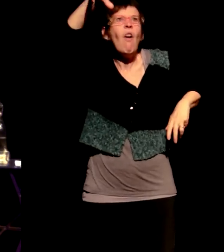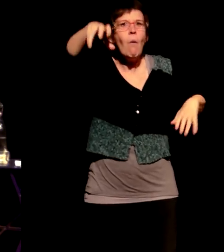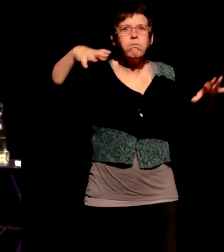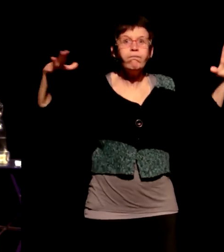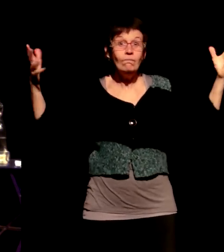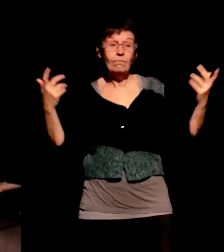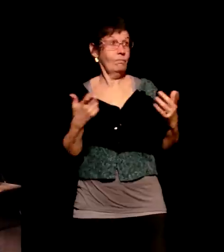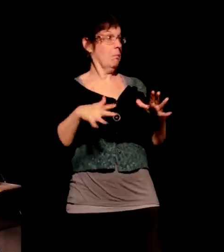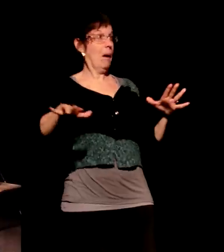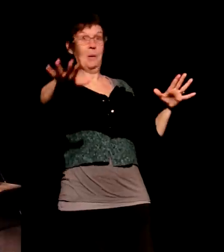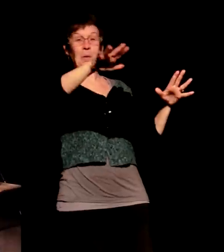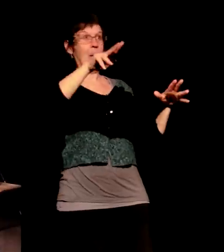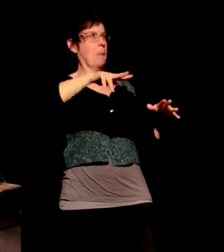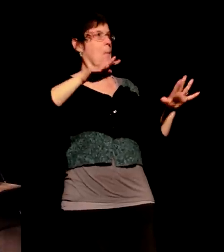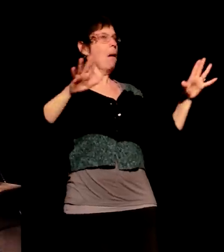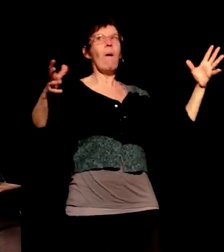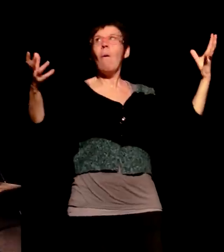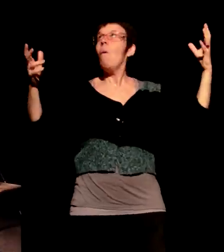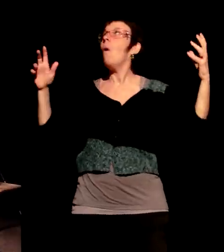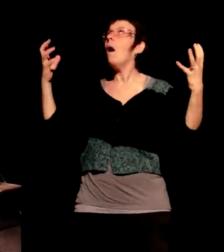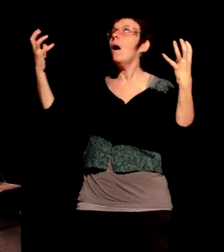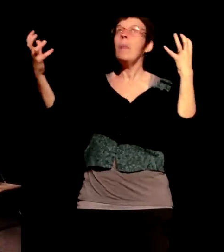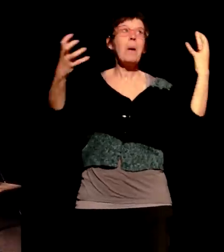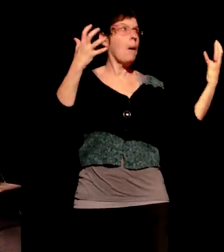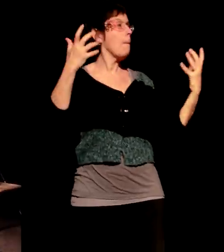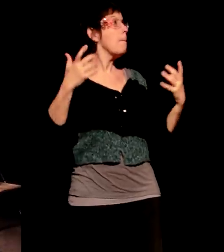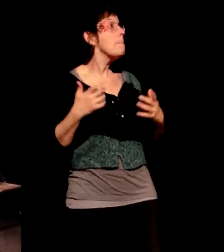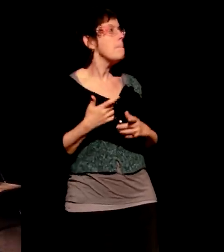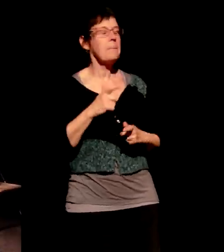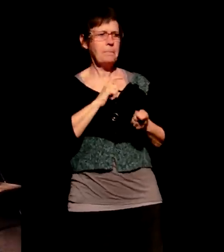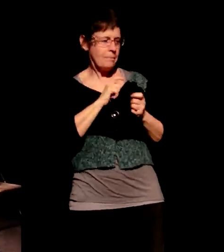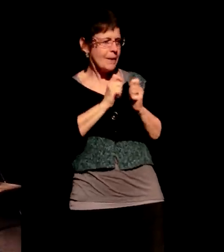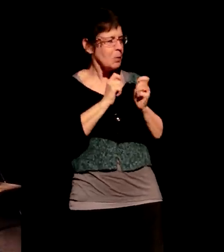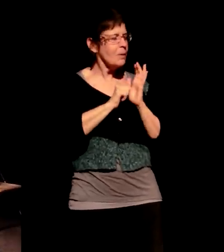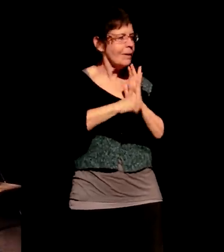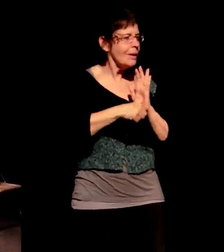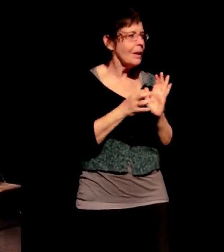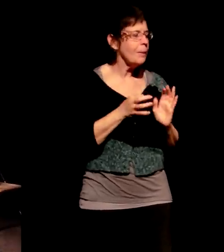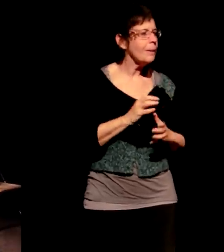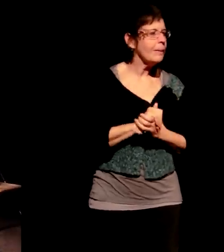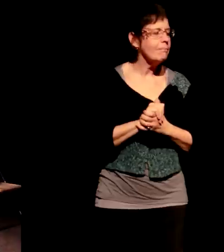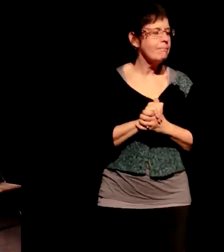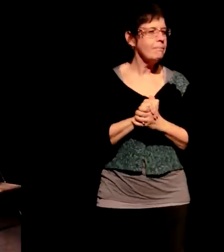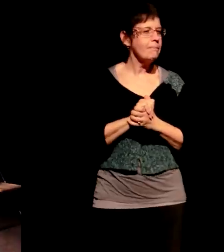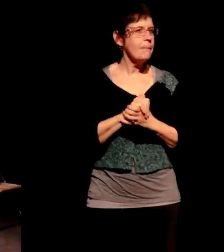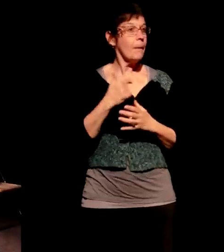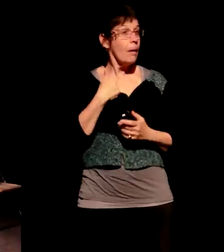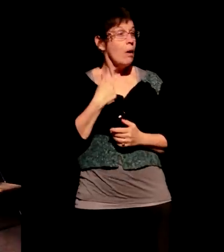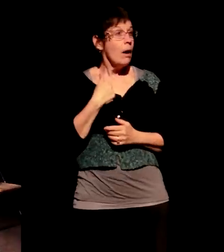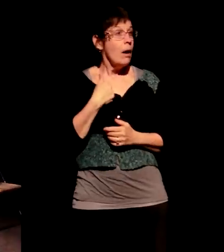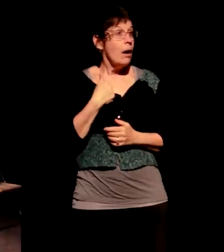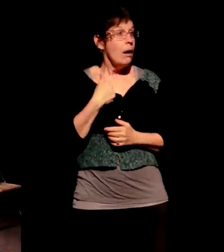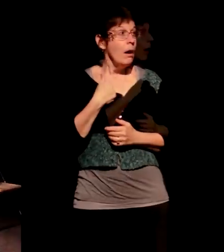décor onirique comme ça. Et donc on était là à parler d'identité et tout. Et je lui dis, tu vois, moi je